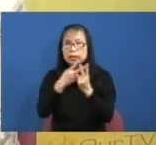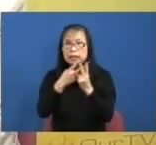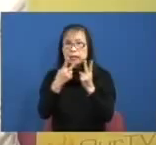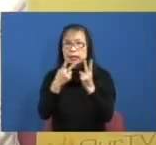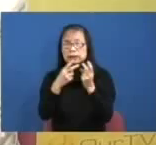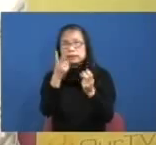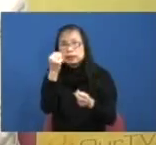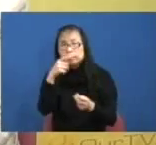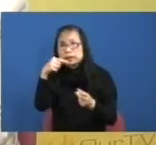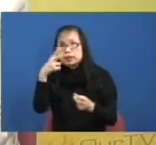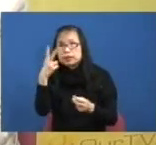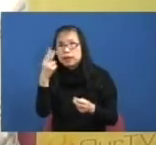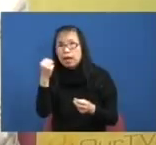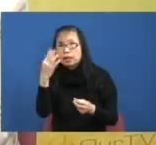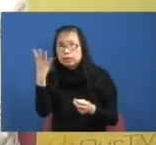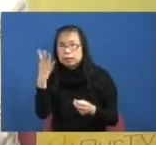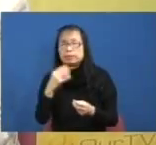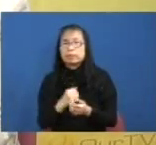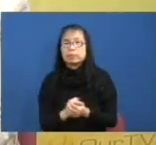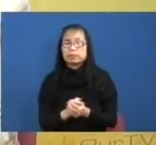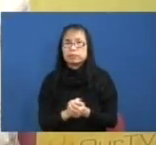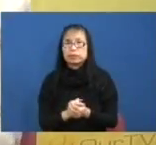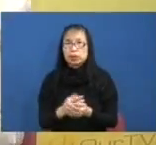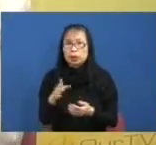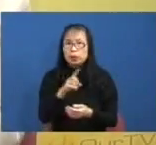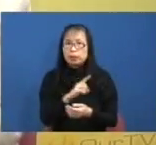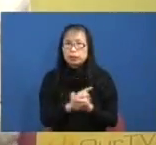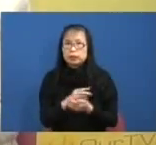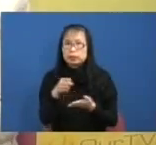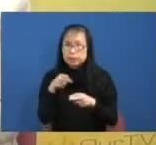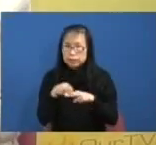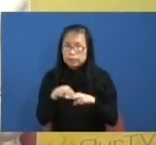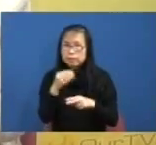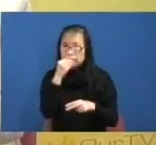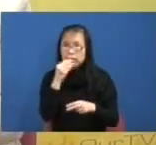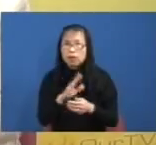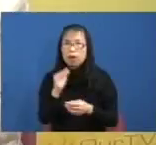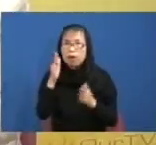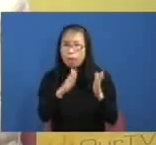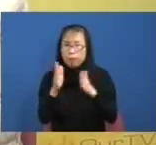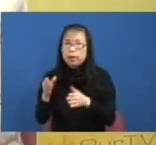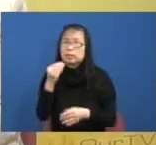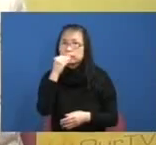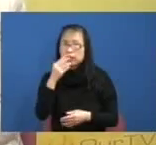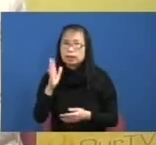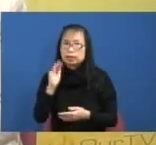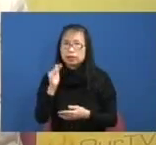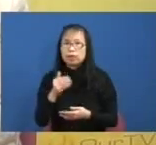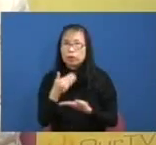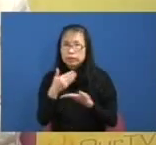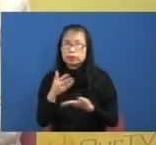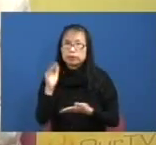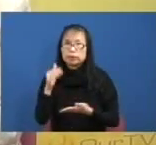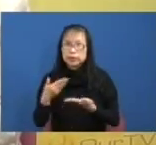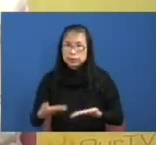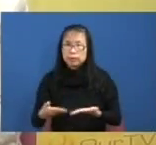嘅啫，咁後屘咧佢哋就話咧本身就會吃個餐嘅，麥當勞就安排個餐俾佢，咁嘅結果咧，佢就即